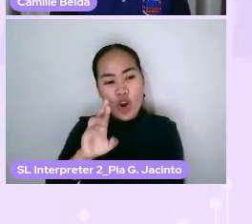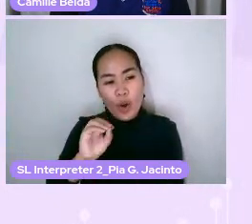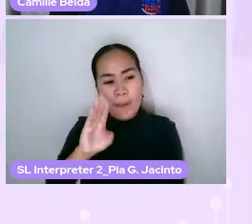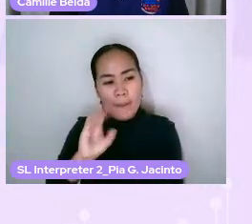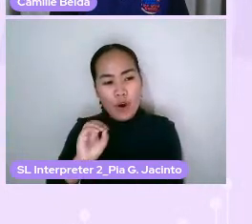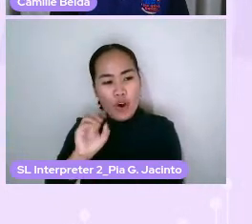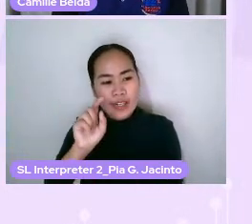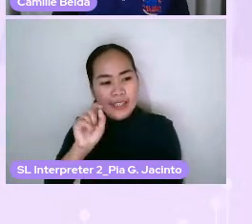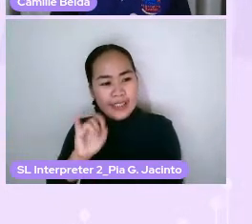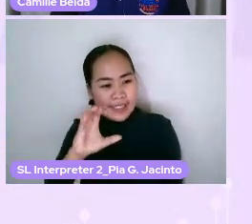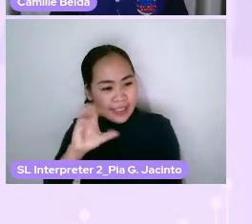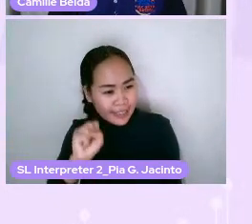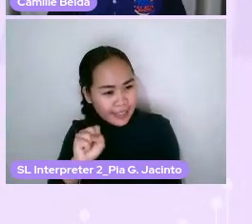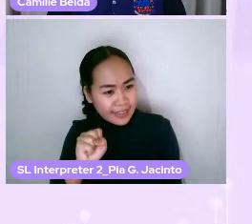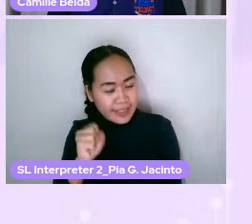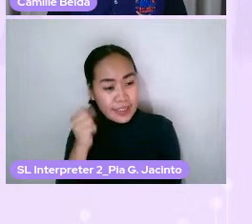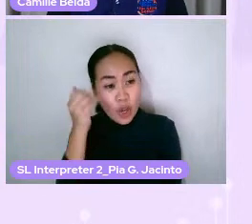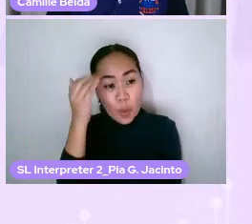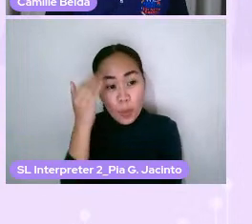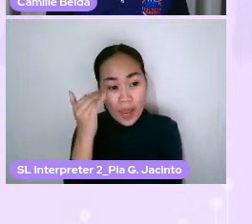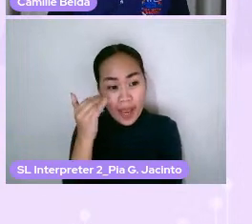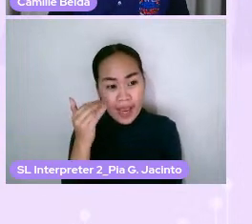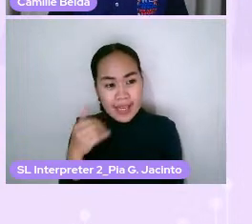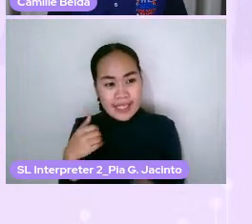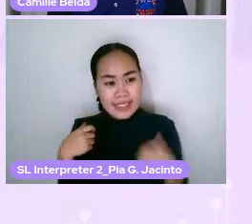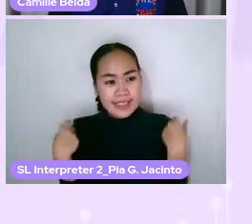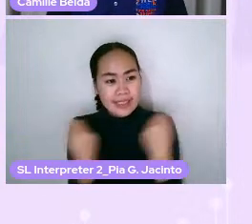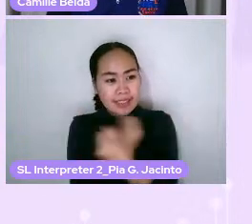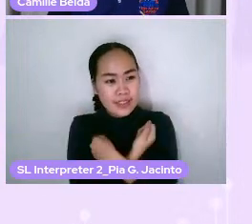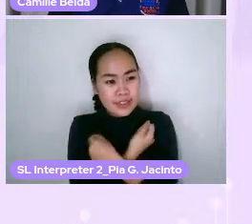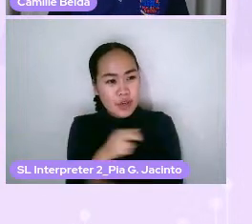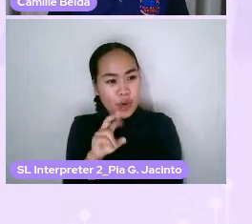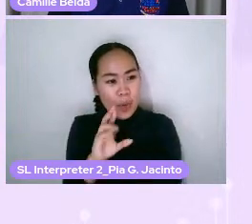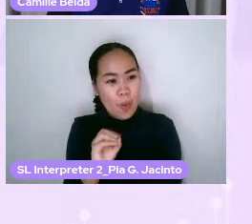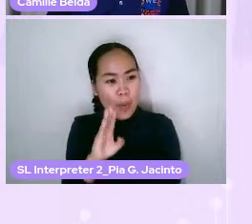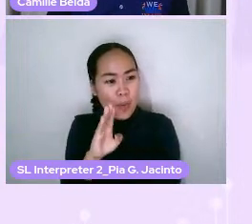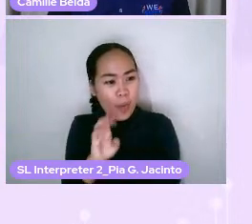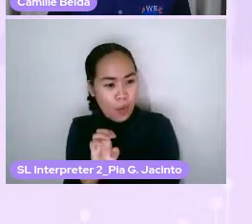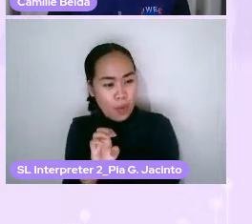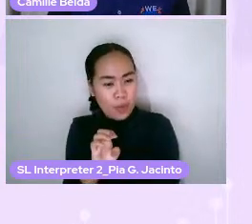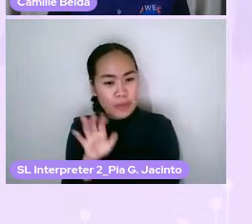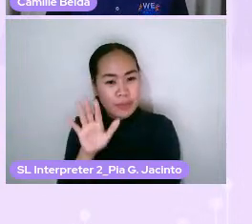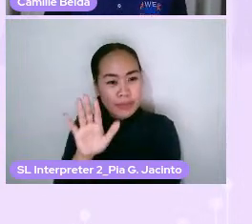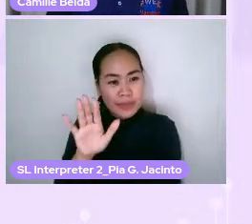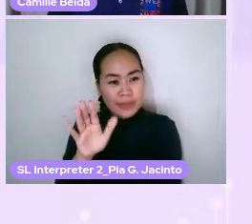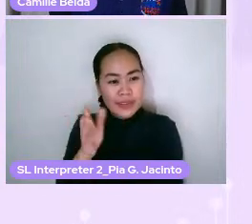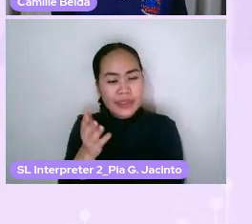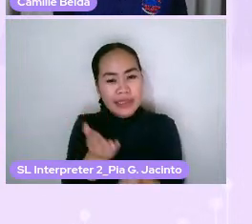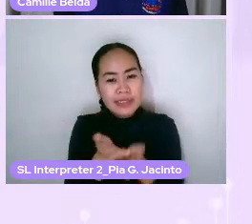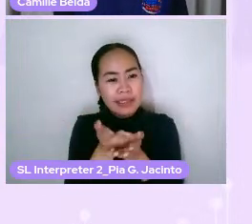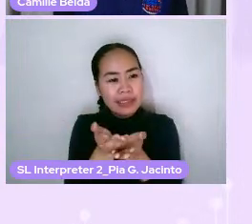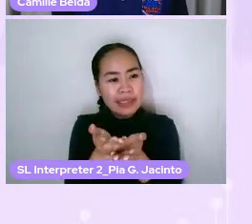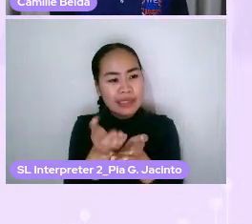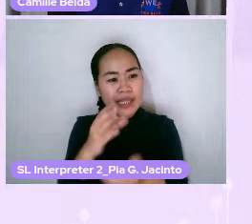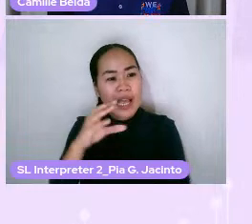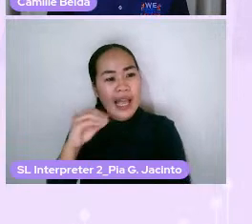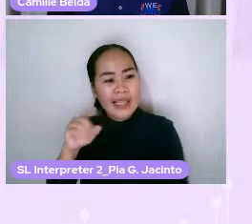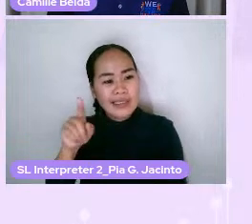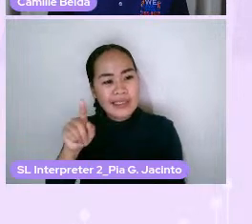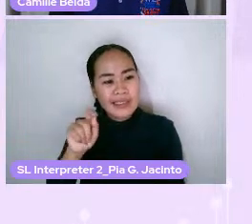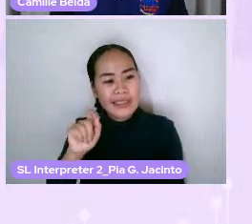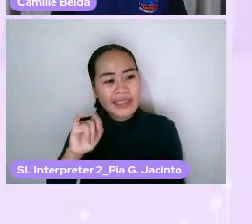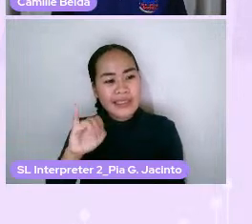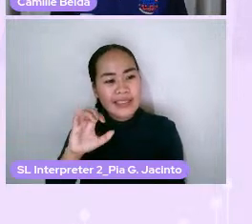robotics. Kasi robe, tapos boat, tapos ito pala ay ticks. Kaya robotics.